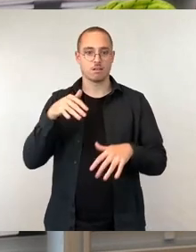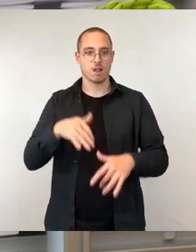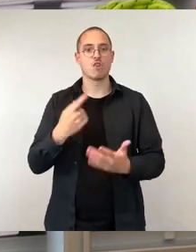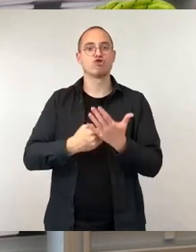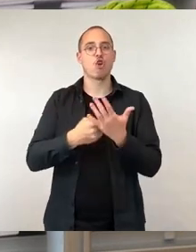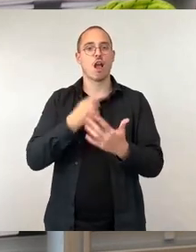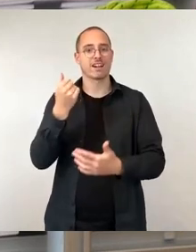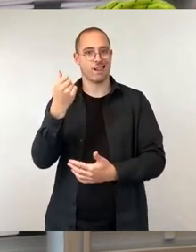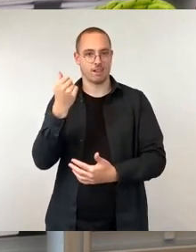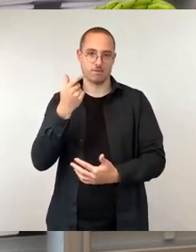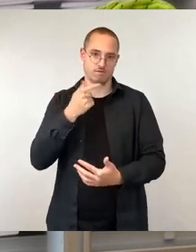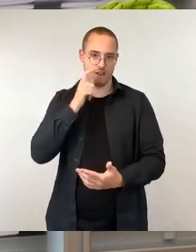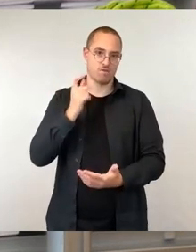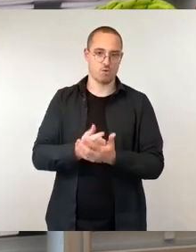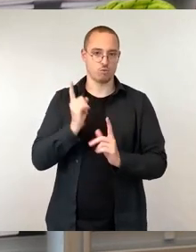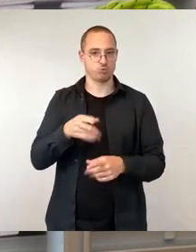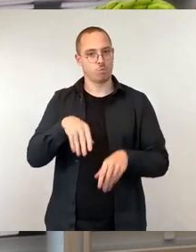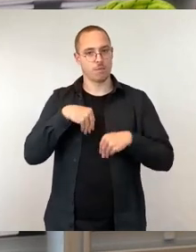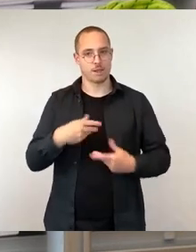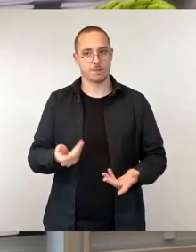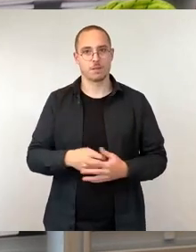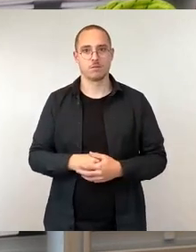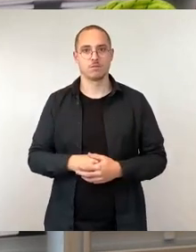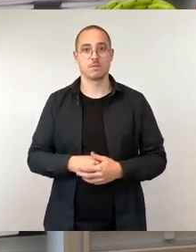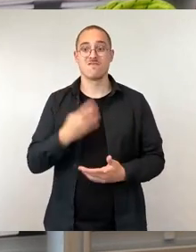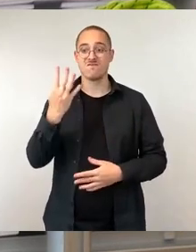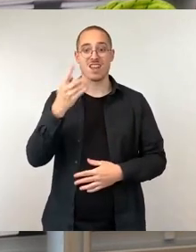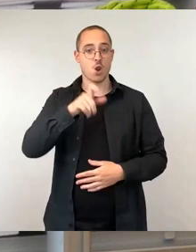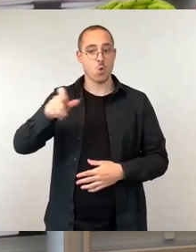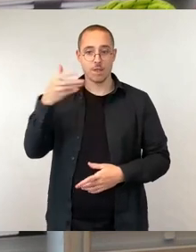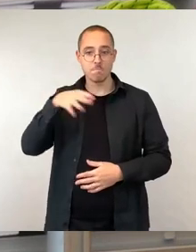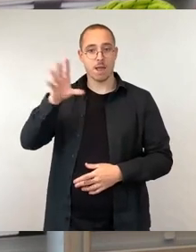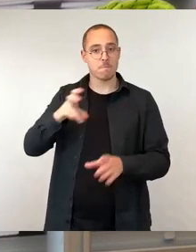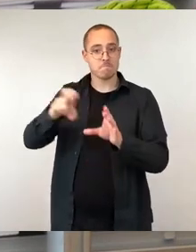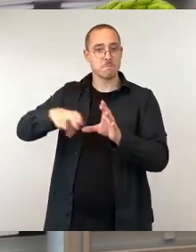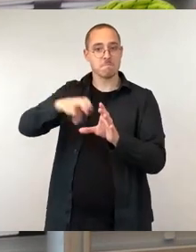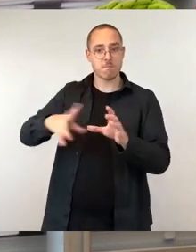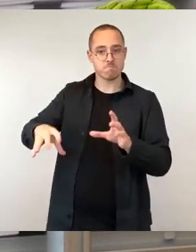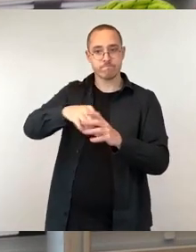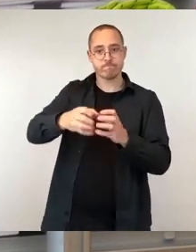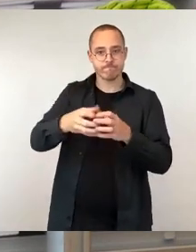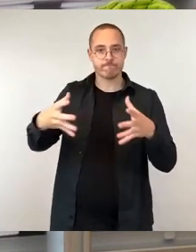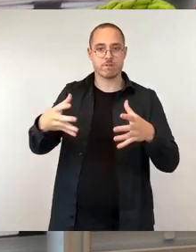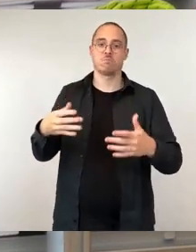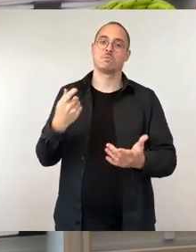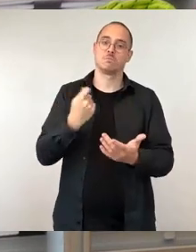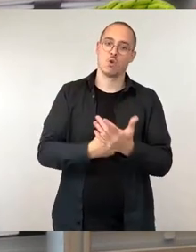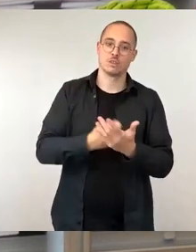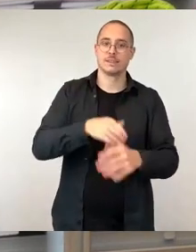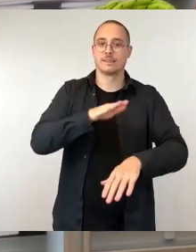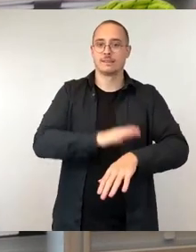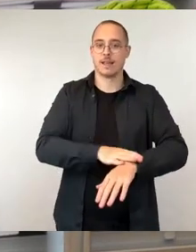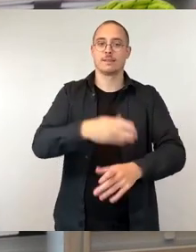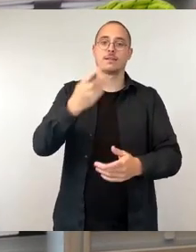mehr kosten Zeit, kosten Geld und vor allen Dingen viel, viel Lebenszeit. Weil wer dort in dem